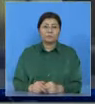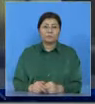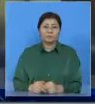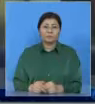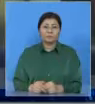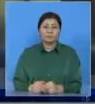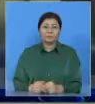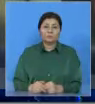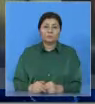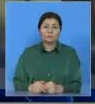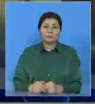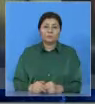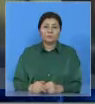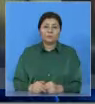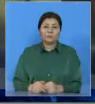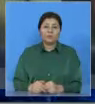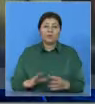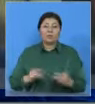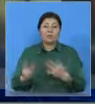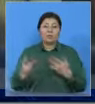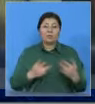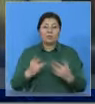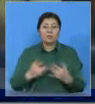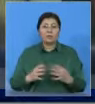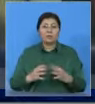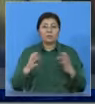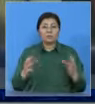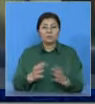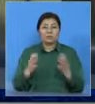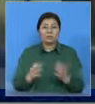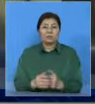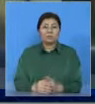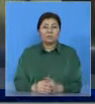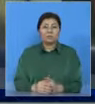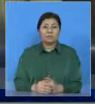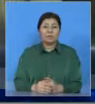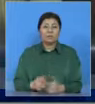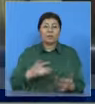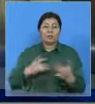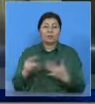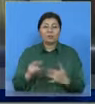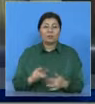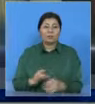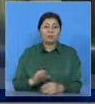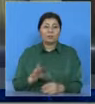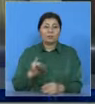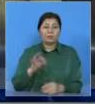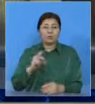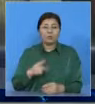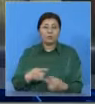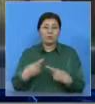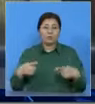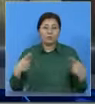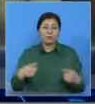несі, жалпы спектакльдің формасы сақталады, бірақ актерлардың ойыны бір спектакльден бір спектакльге